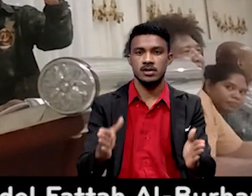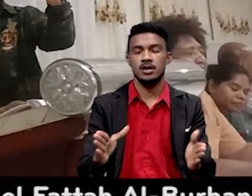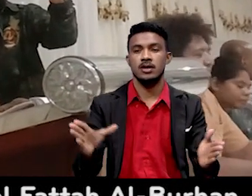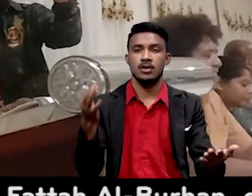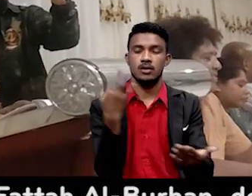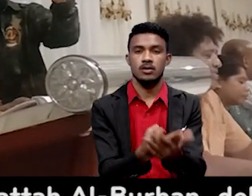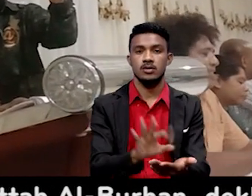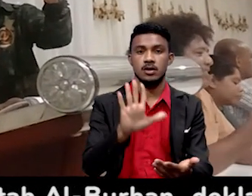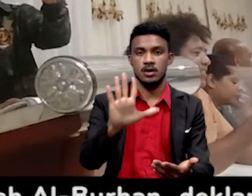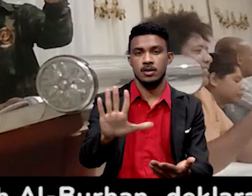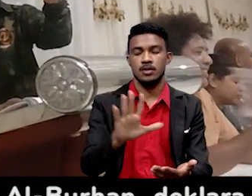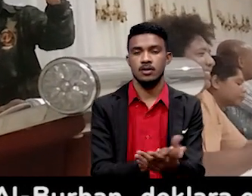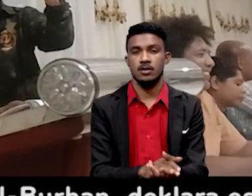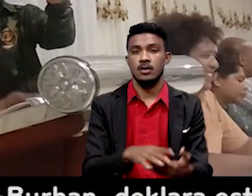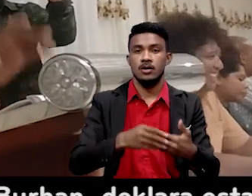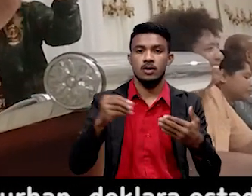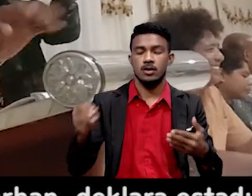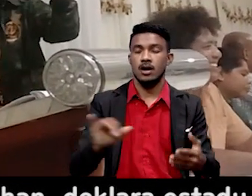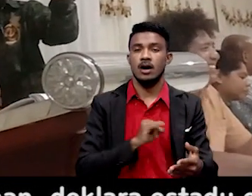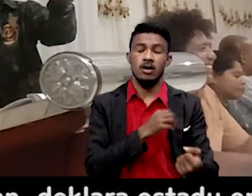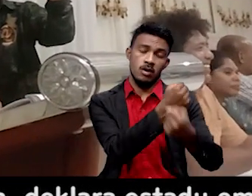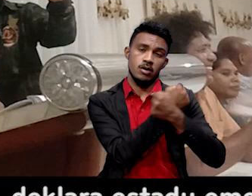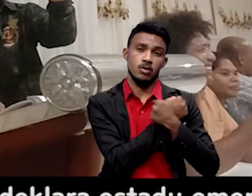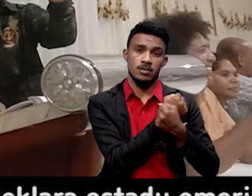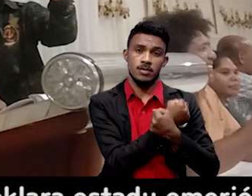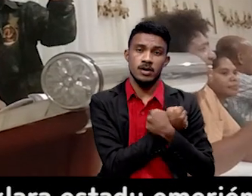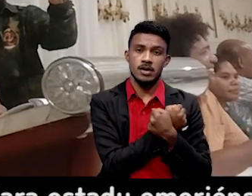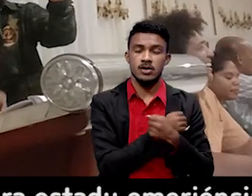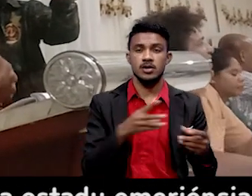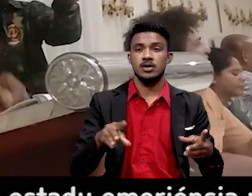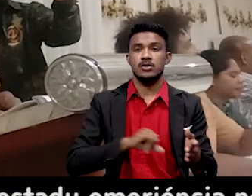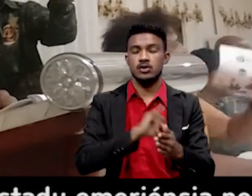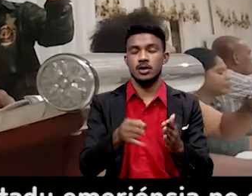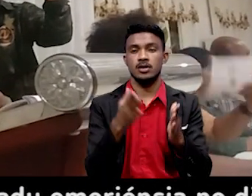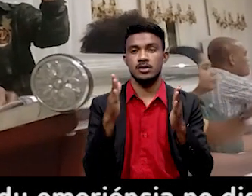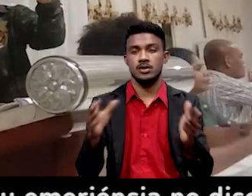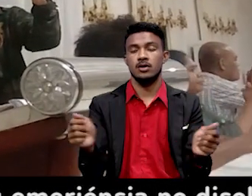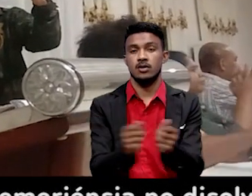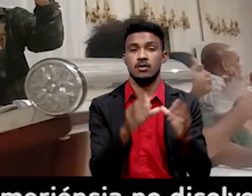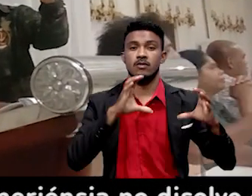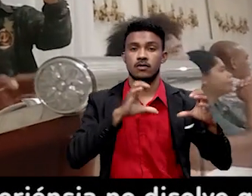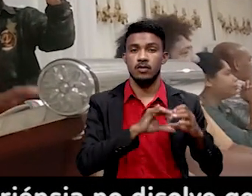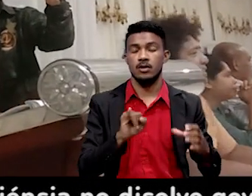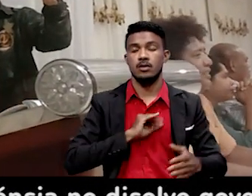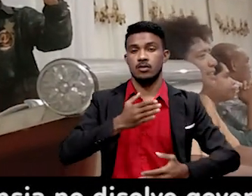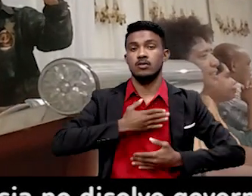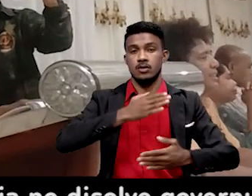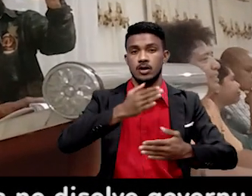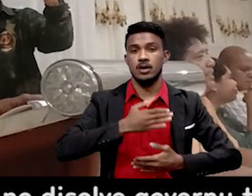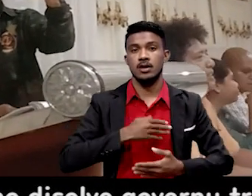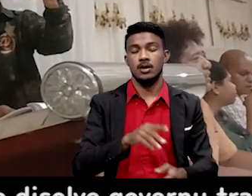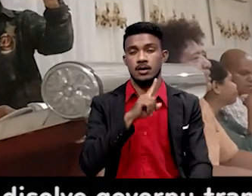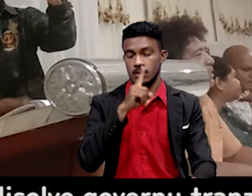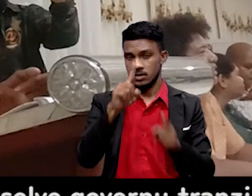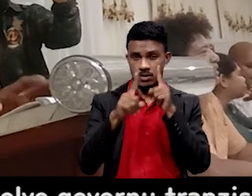ministro kata hau hadomi jurnalista hofuan, hakun tent hos ida na ba. Maybe, ohi nami tetuona, surat ne ba, nai